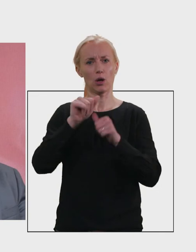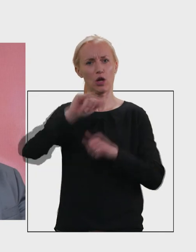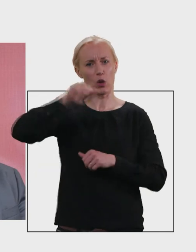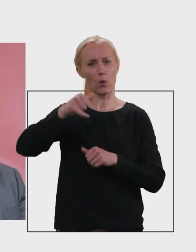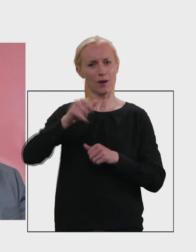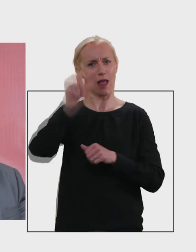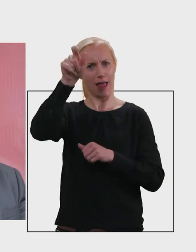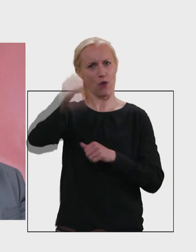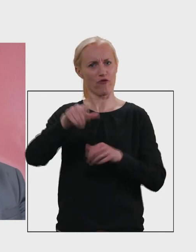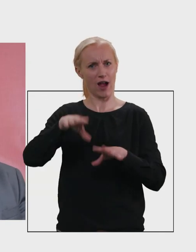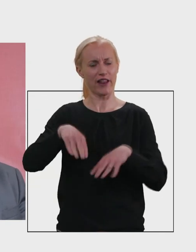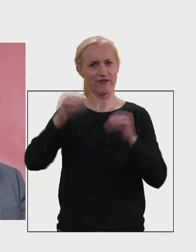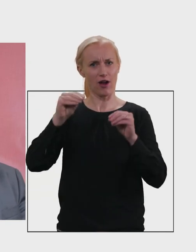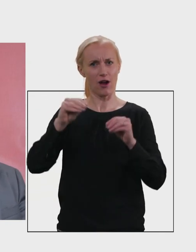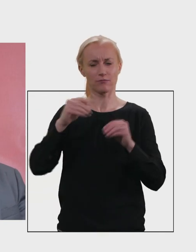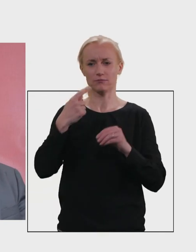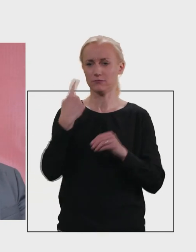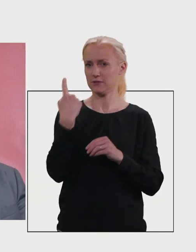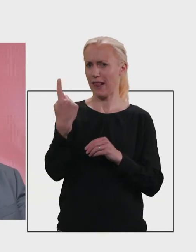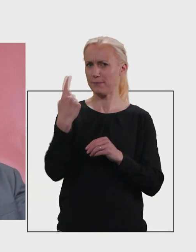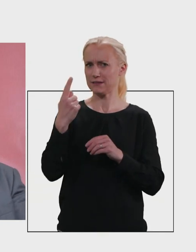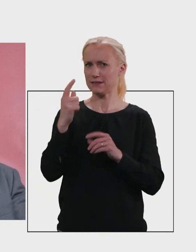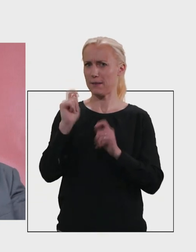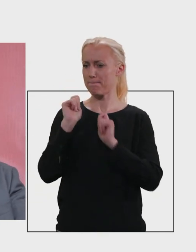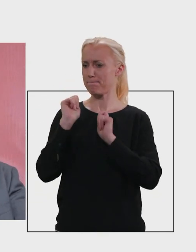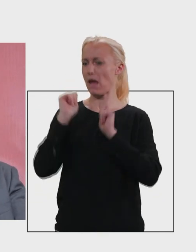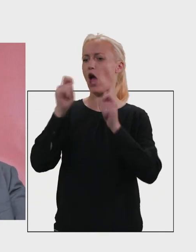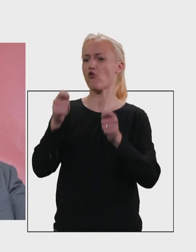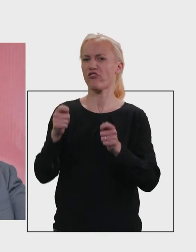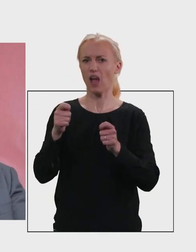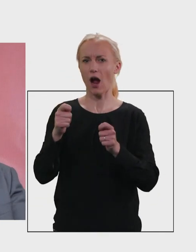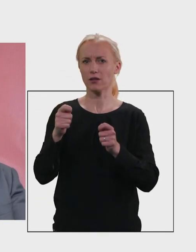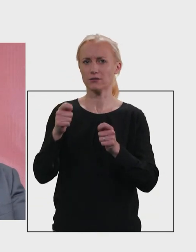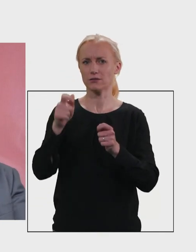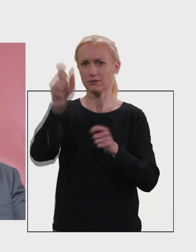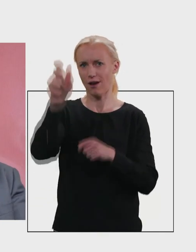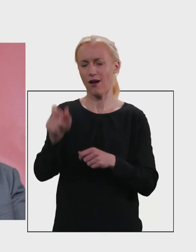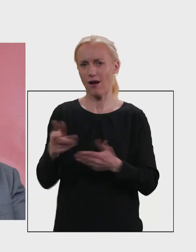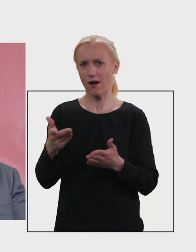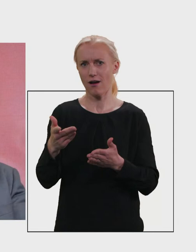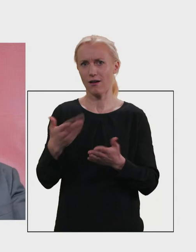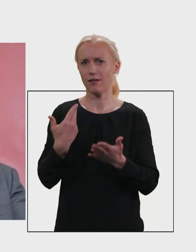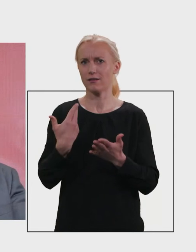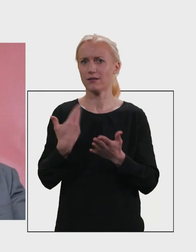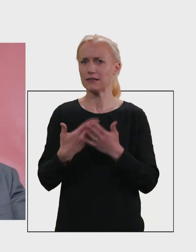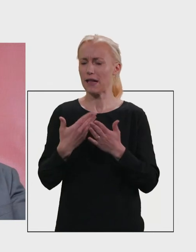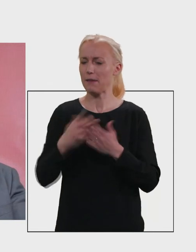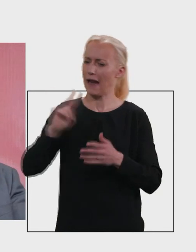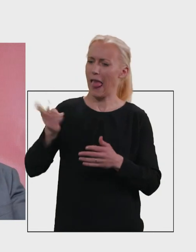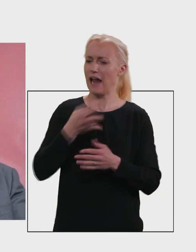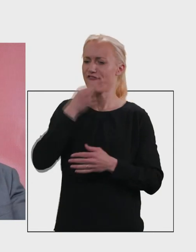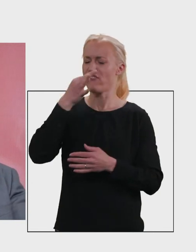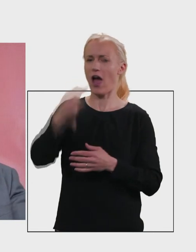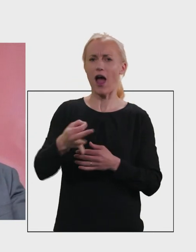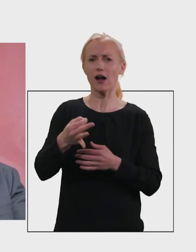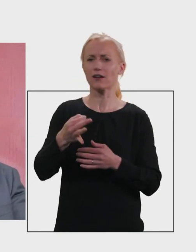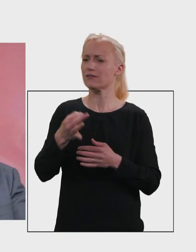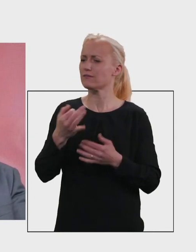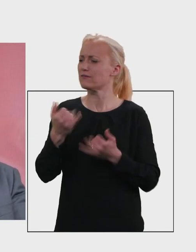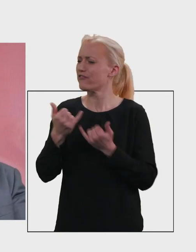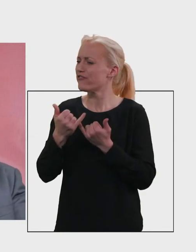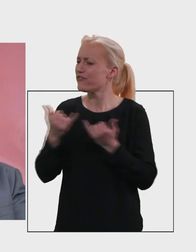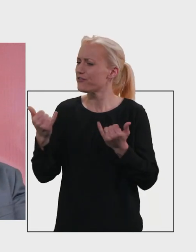Ja. Du bist der Beauftragte und deswegen direkt mal von vornherein die Frage, wie kann denn